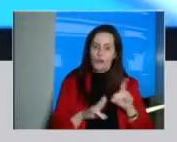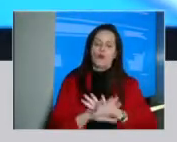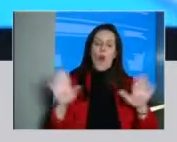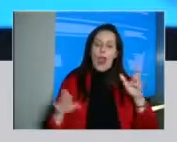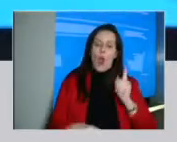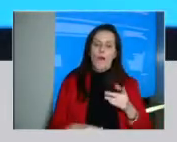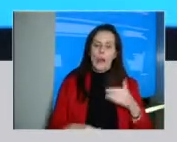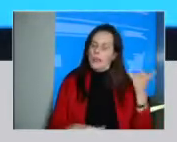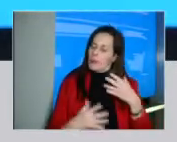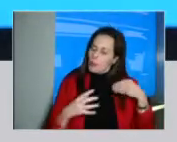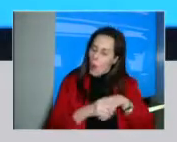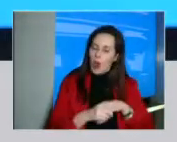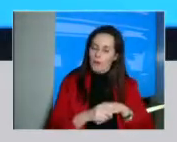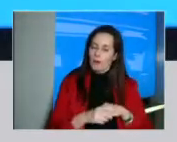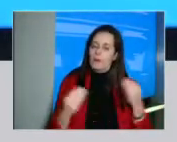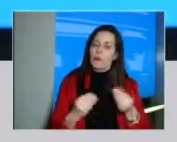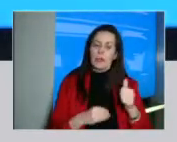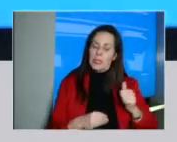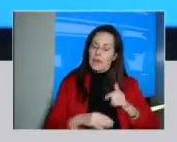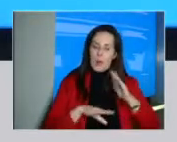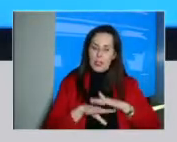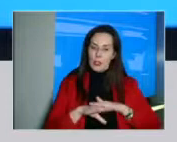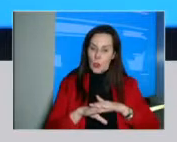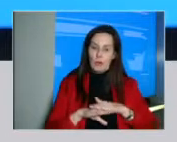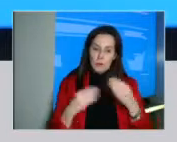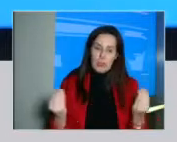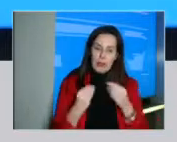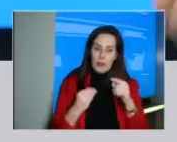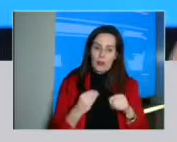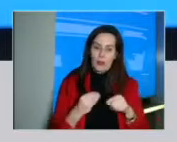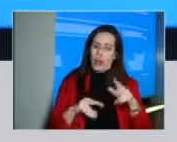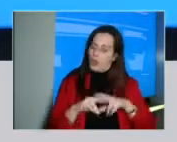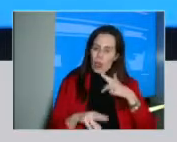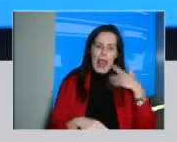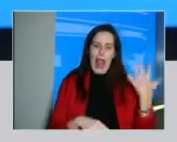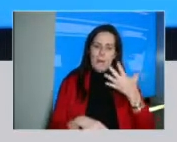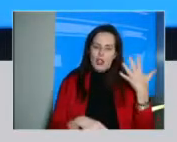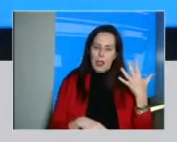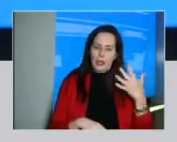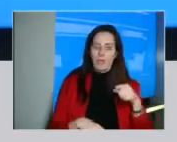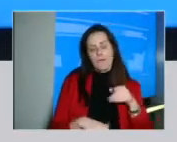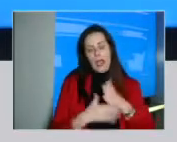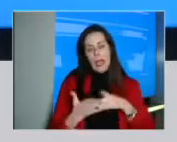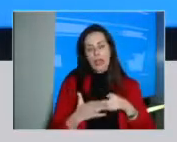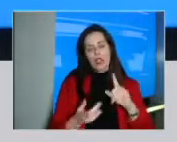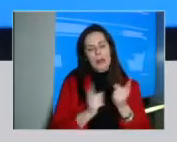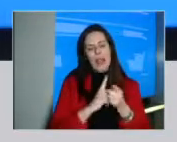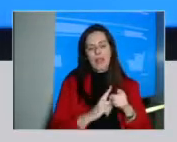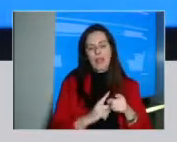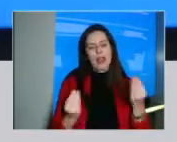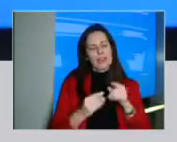חובה, okay. הוא תמיד מורכב מאיזשהו תמהיל של צבא מקצועי, גרעין שהוא נשאר להרבה שנים, וכאלה